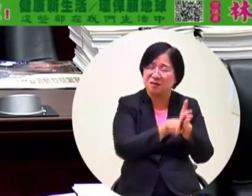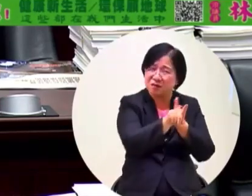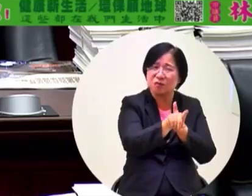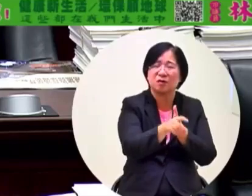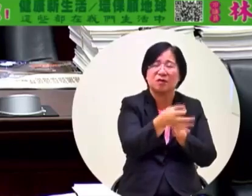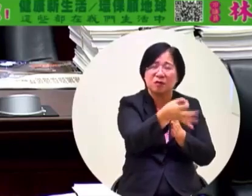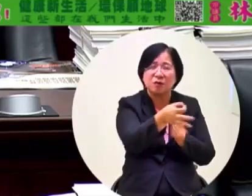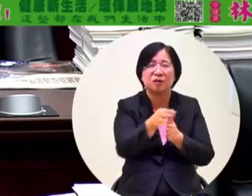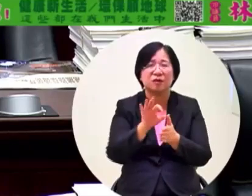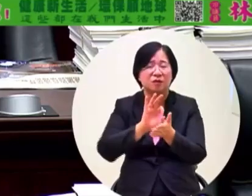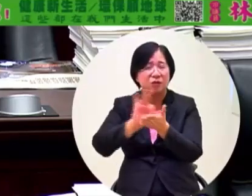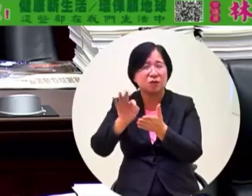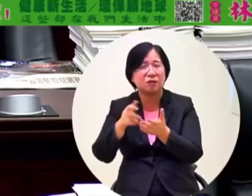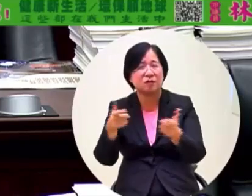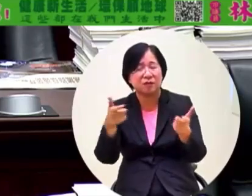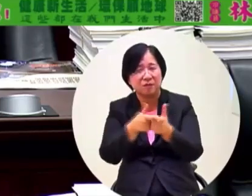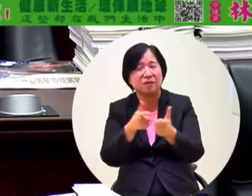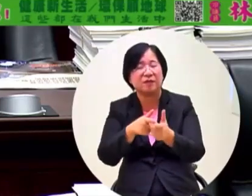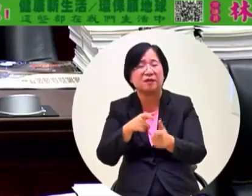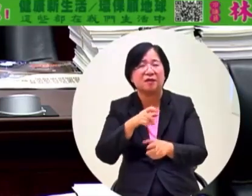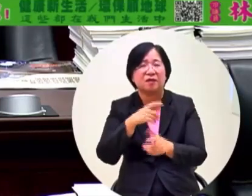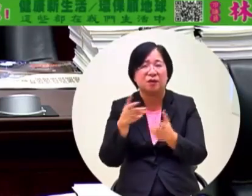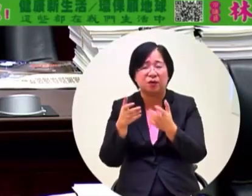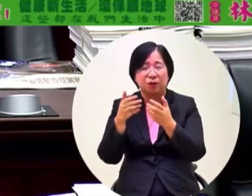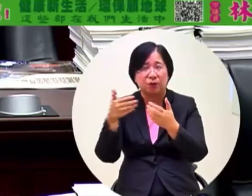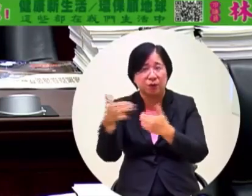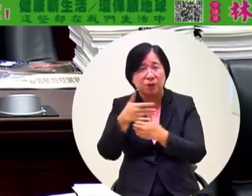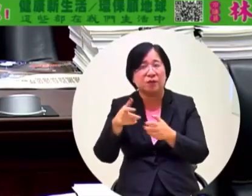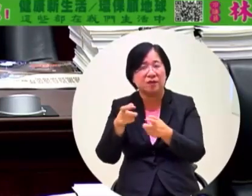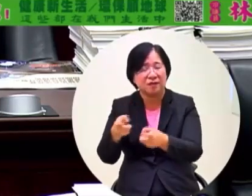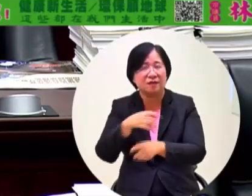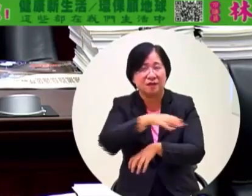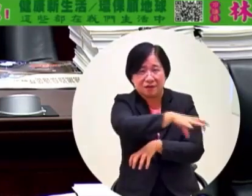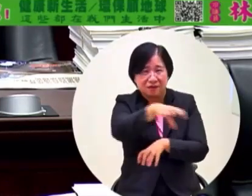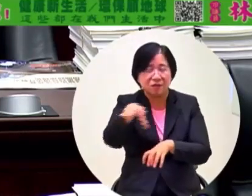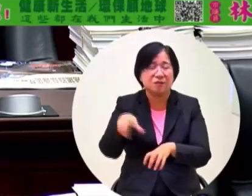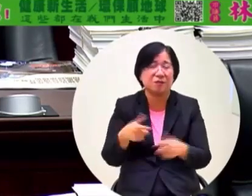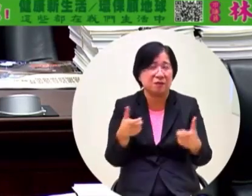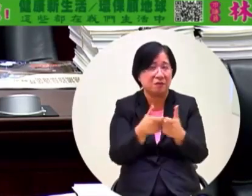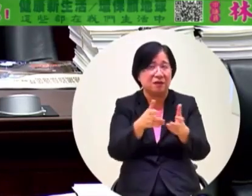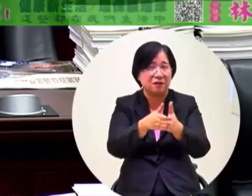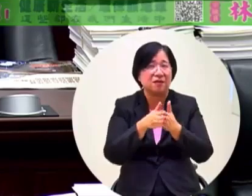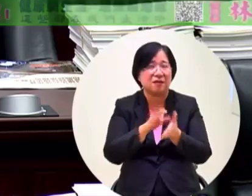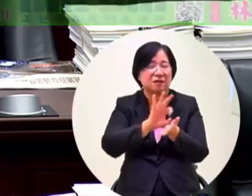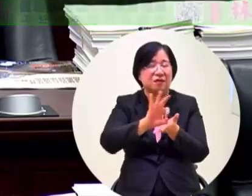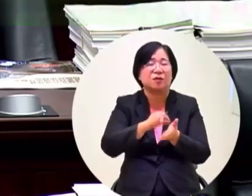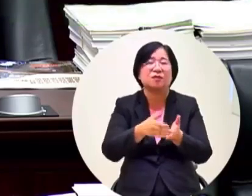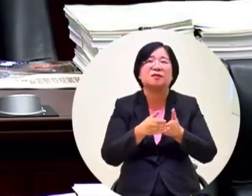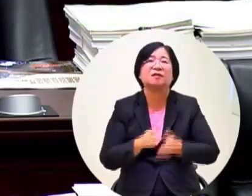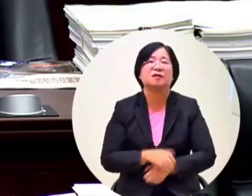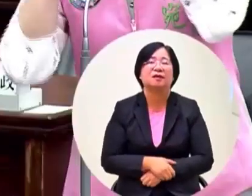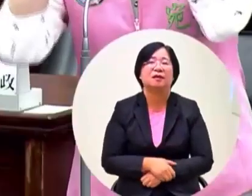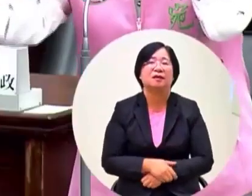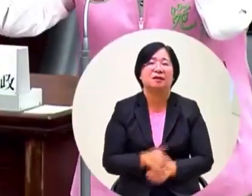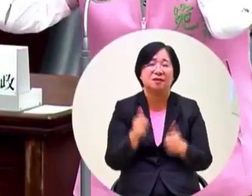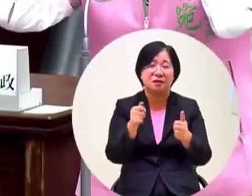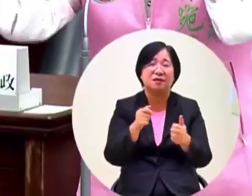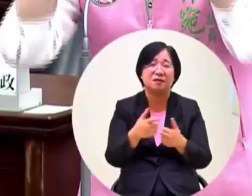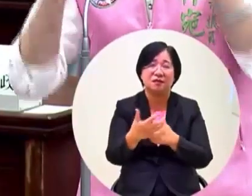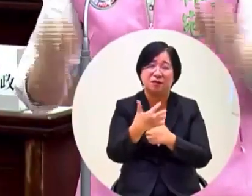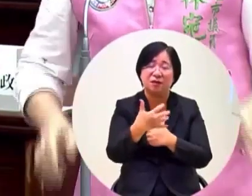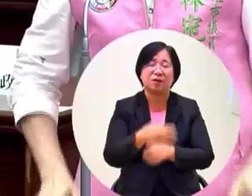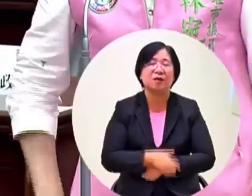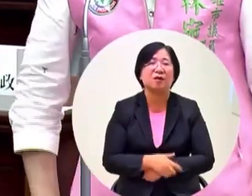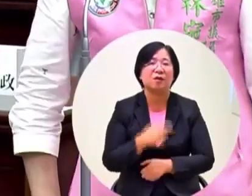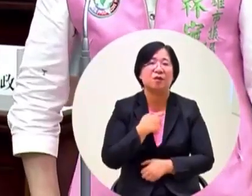在我们的渔港的周边？你请回答好不好？ 请市长答复。 谢谢林议员的咨询。我们愿意跟